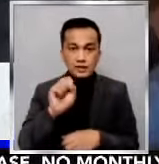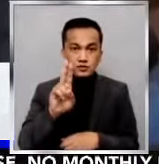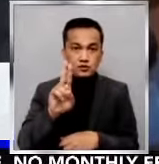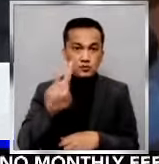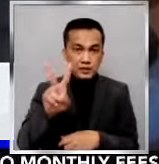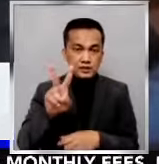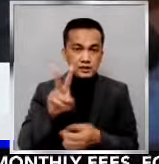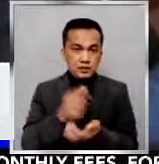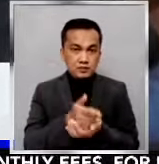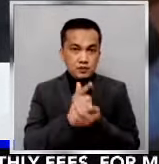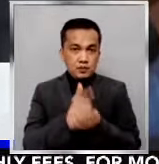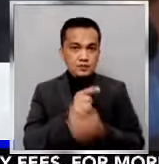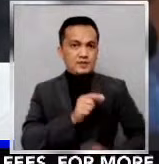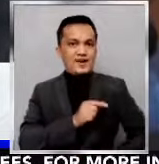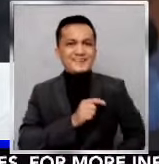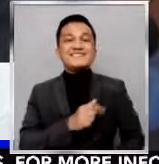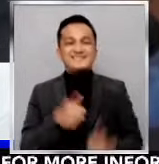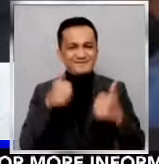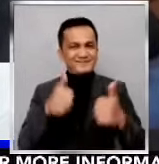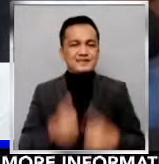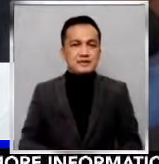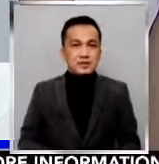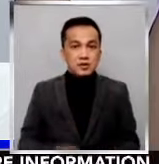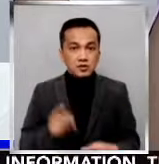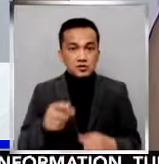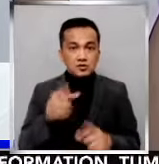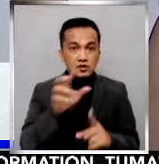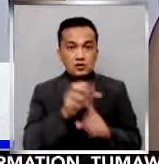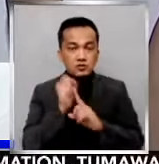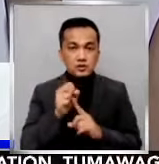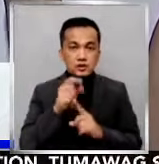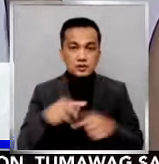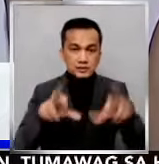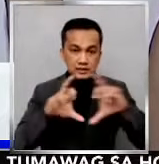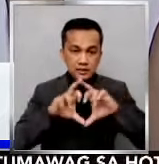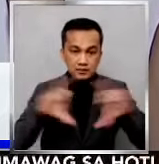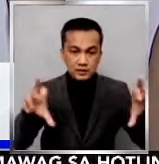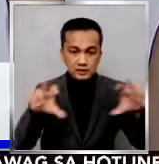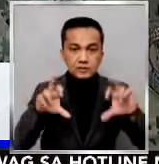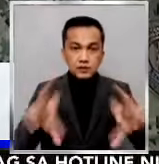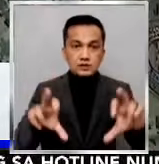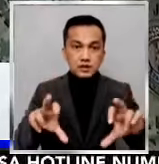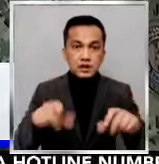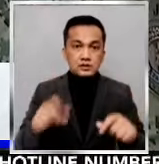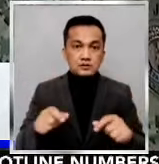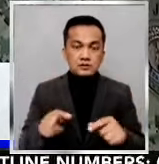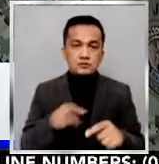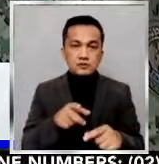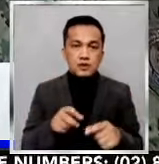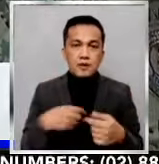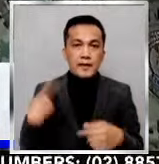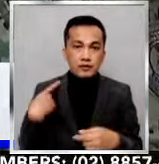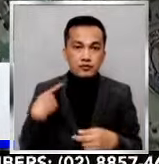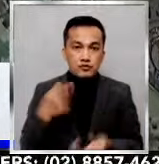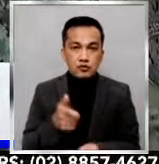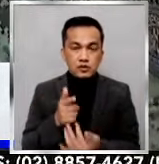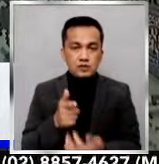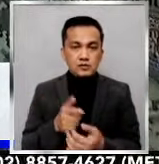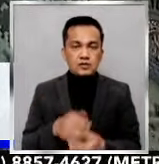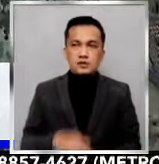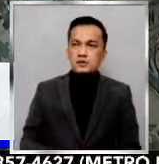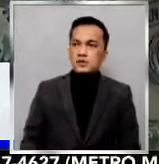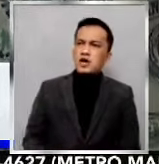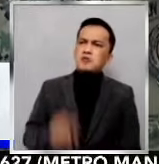guard. Kumpiskado rin ang ipinapatong sa plaka ng mga suspect sa tuwing sila ay may lakad. Gumagala po sa isang lugar,